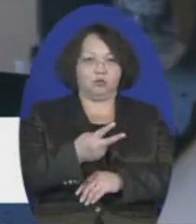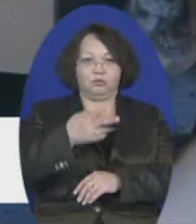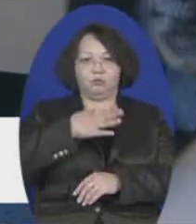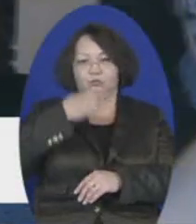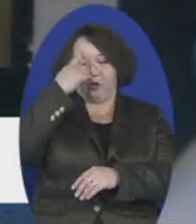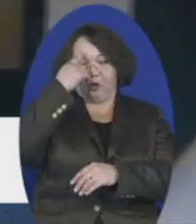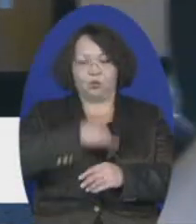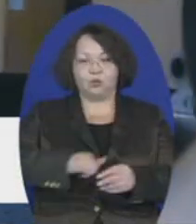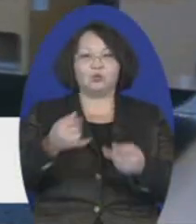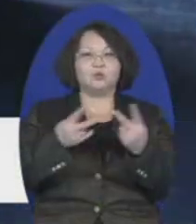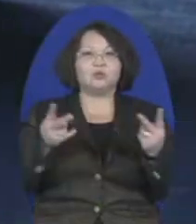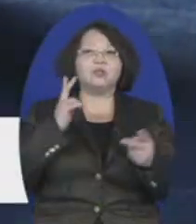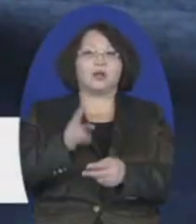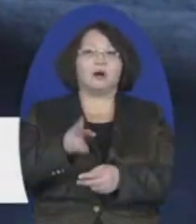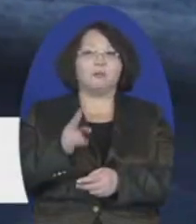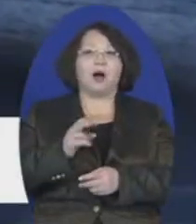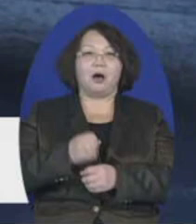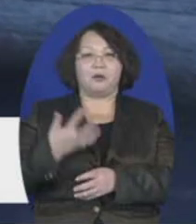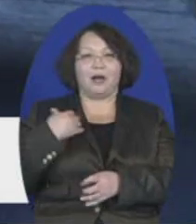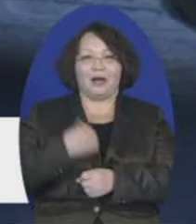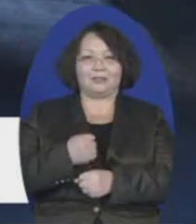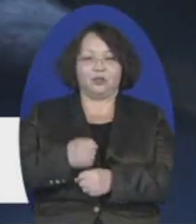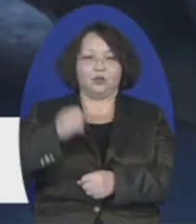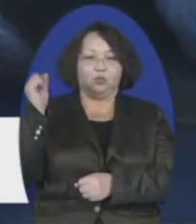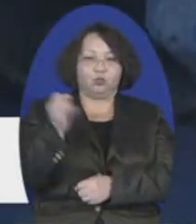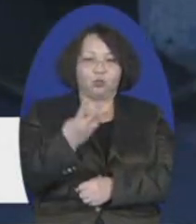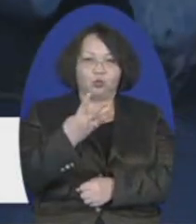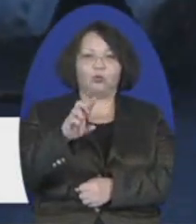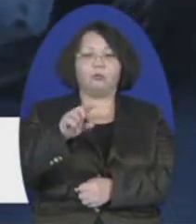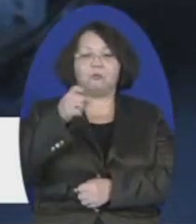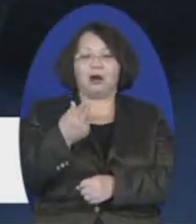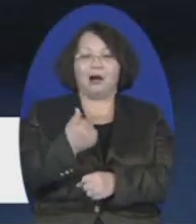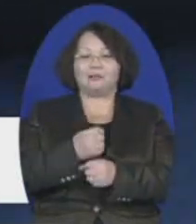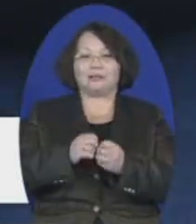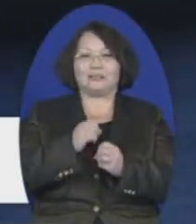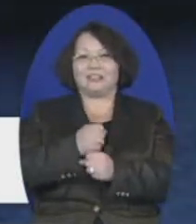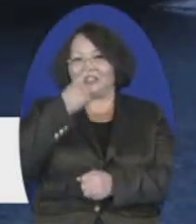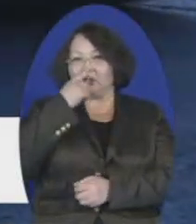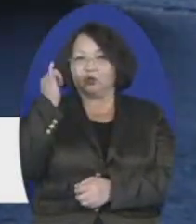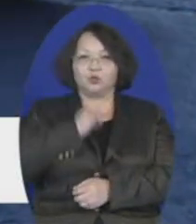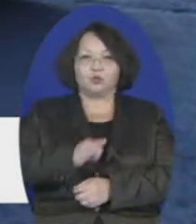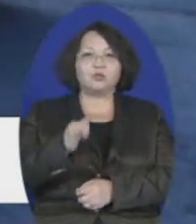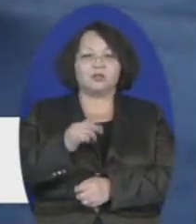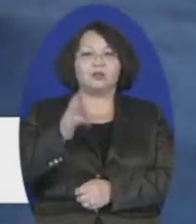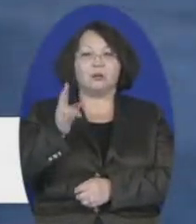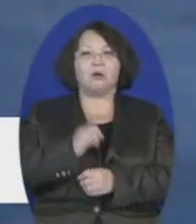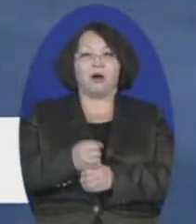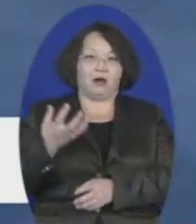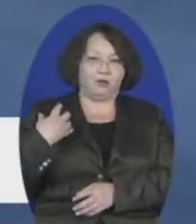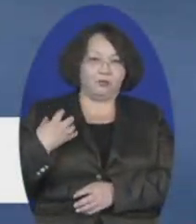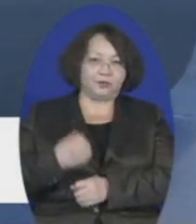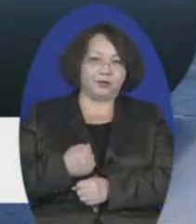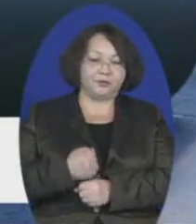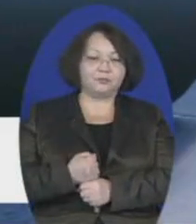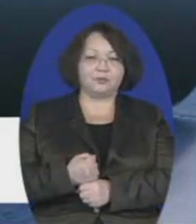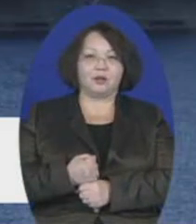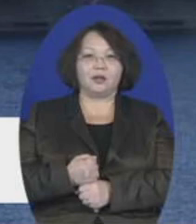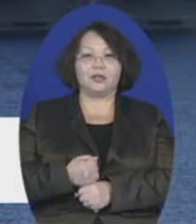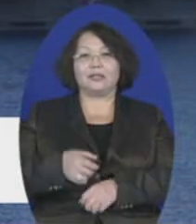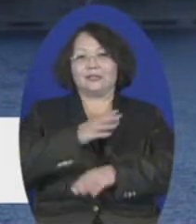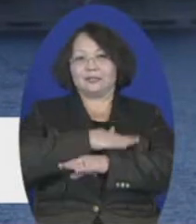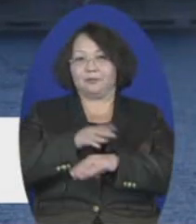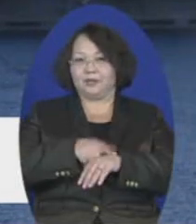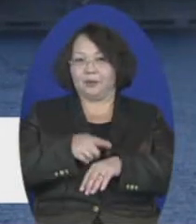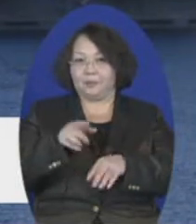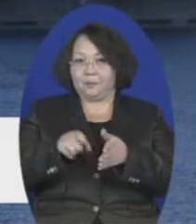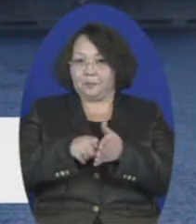компани Аж Капитал компани ажиллаж байгаа бол дөрөвдүгээр багц дээр бүгд наймтгтад ард улсын Шанхай Construction Group ажиллаж байна. Замыг хугацаанд